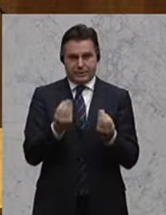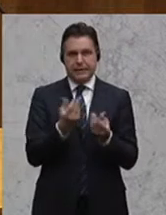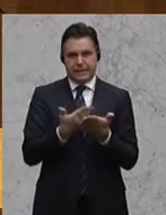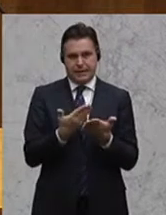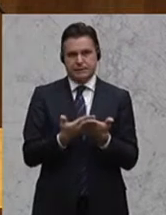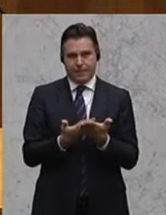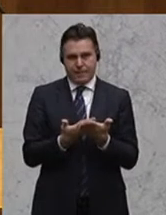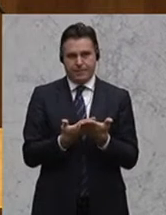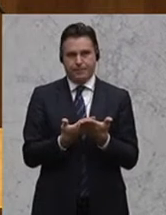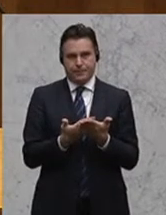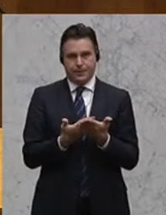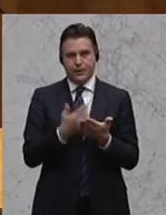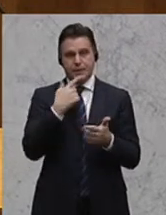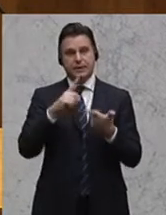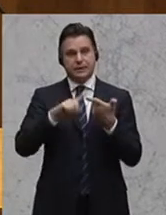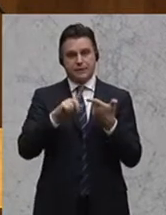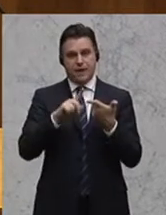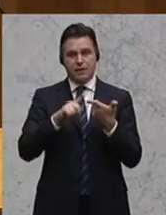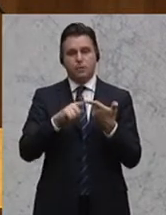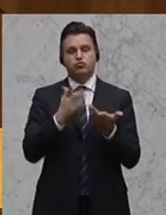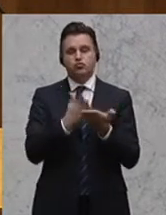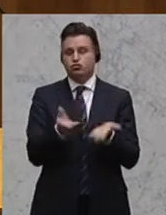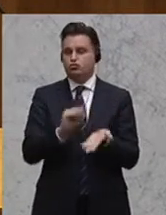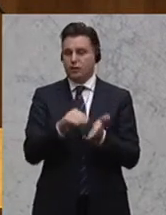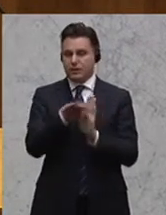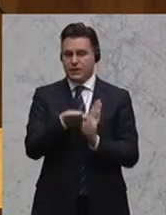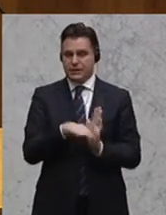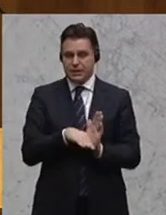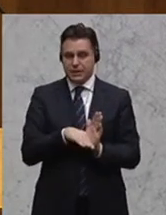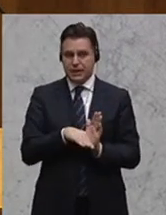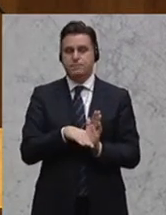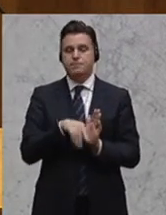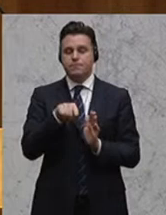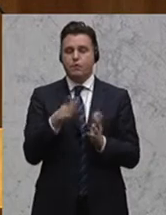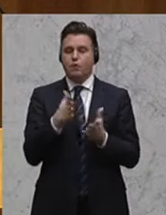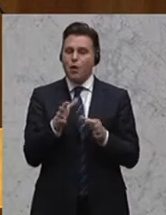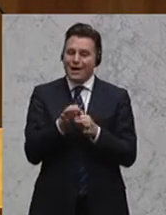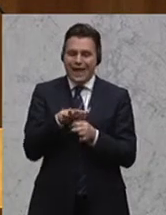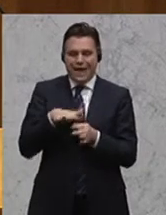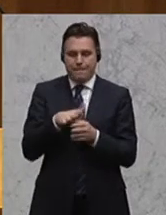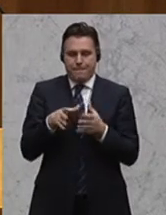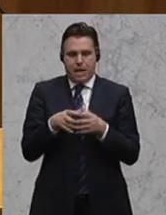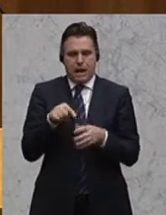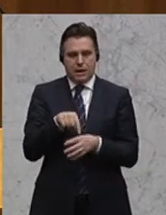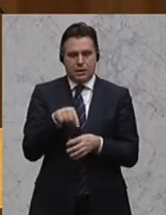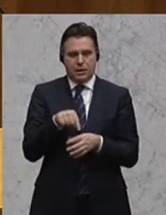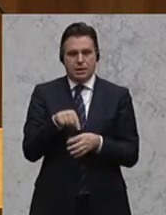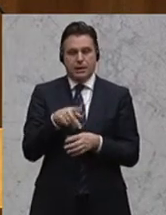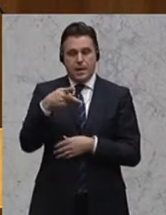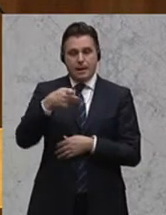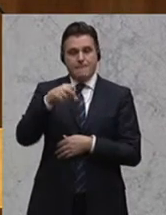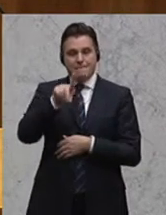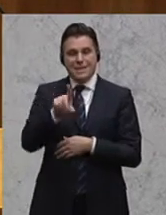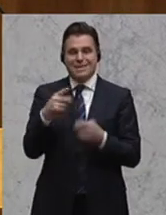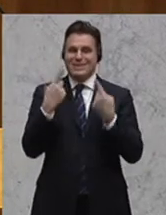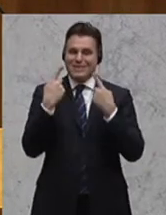diese Ursache nach sich hat. Und das Zweite, wir haben festgelegt, dass in ganz engem Rahmen zur Vermeidung die BIT durchgeführt